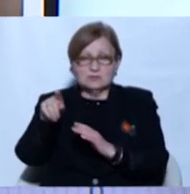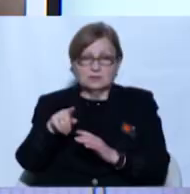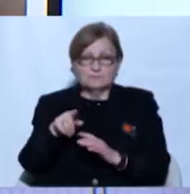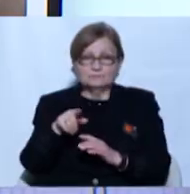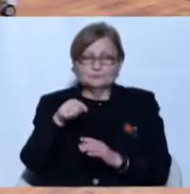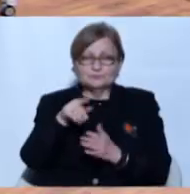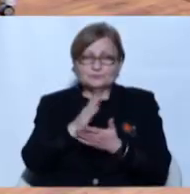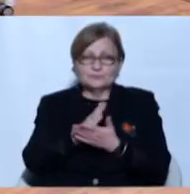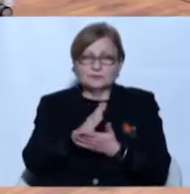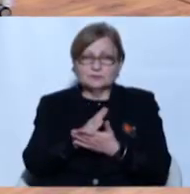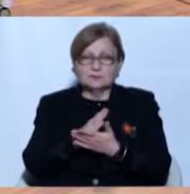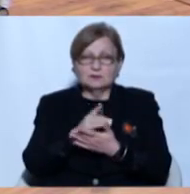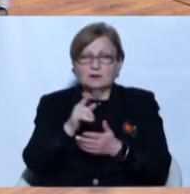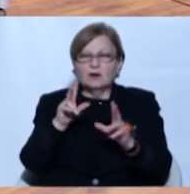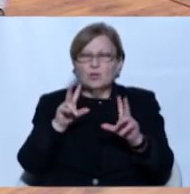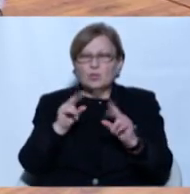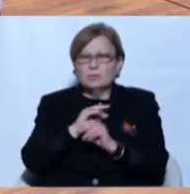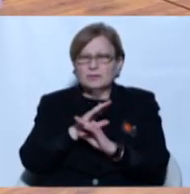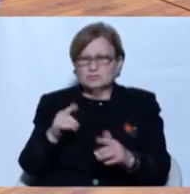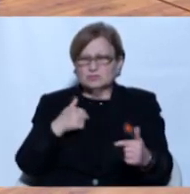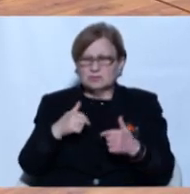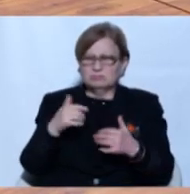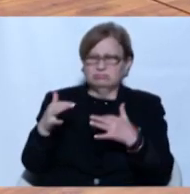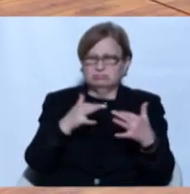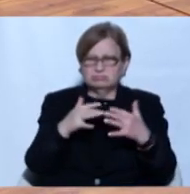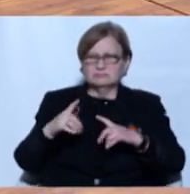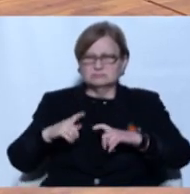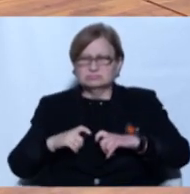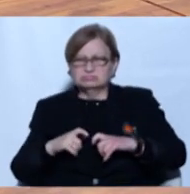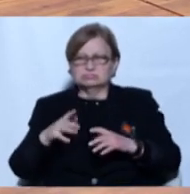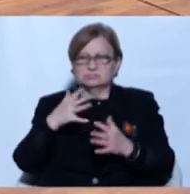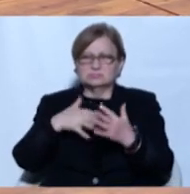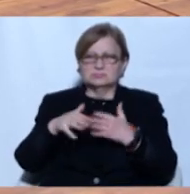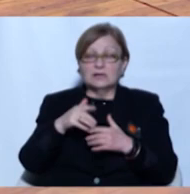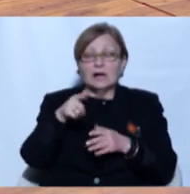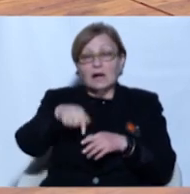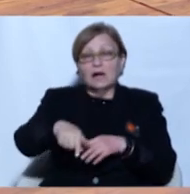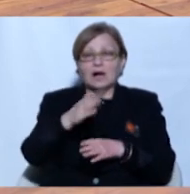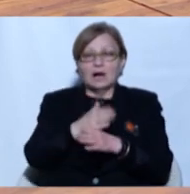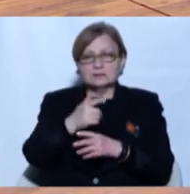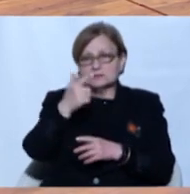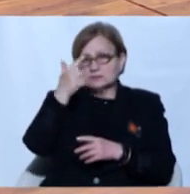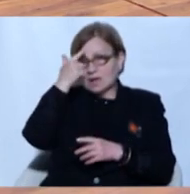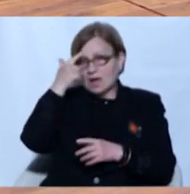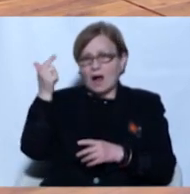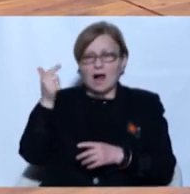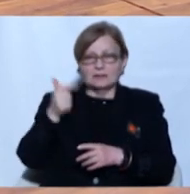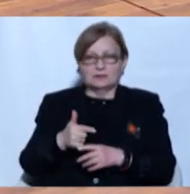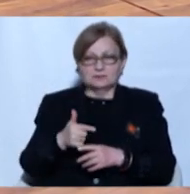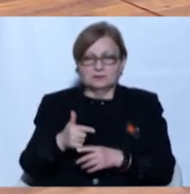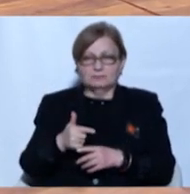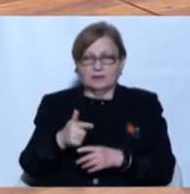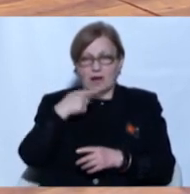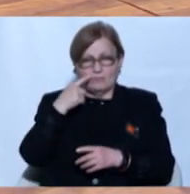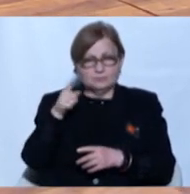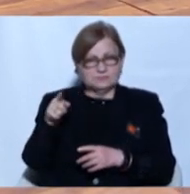აი ამ უბედურებიდან ერთმანეთს რო ებძვიან ყველაფრიდან, ეს არის განათლება. ჩვენ ამაზე სულ საუბრობთ ხოლმე.